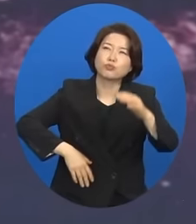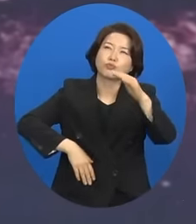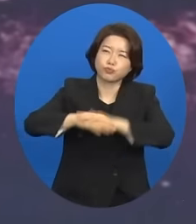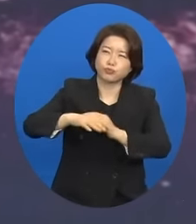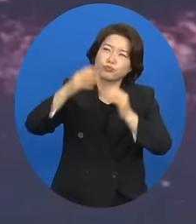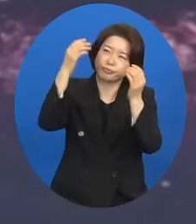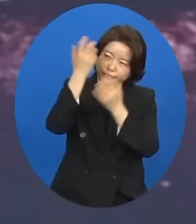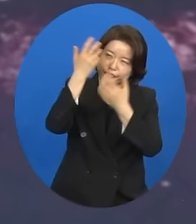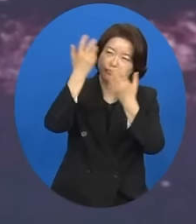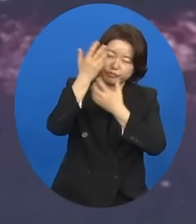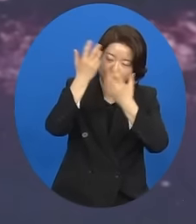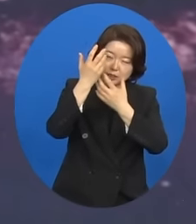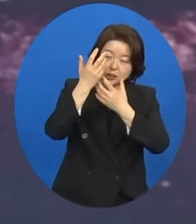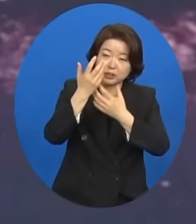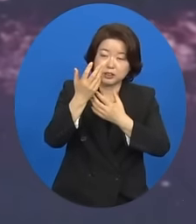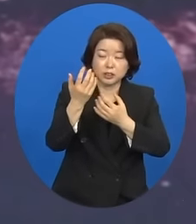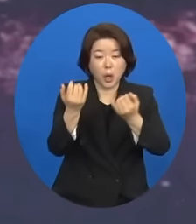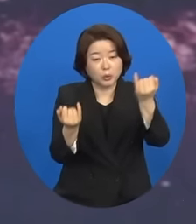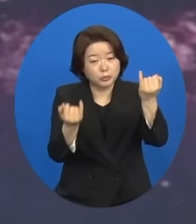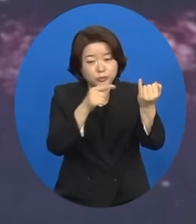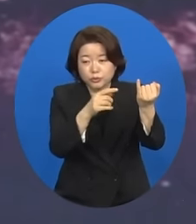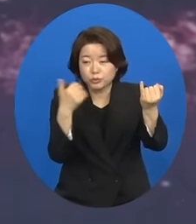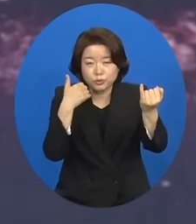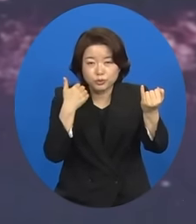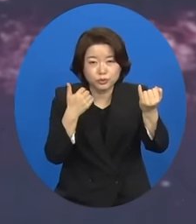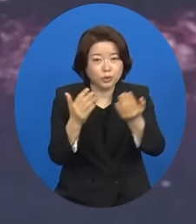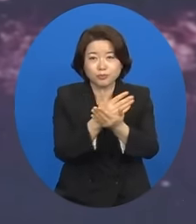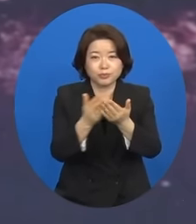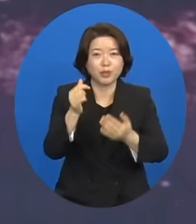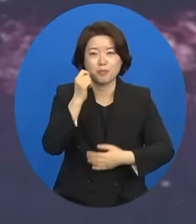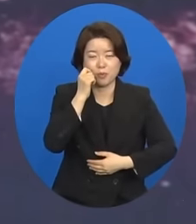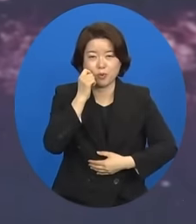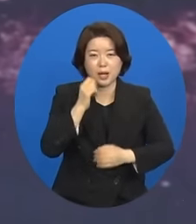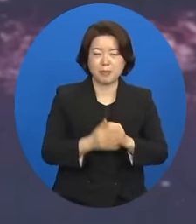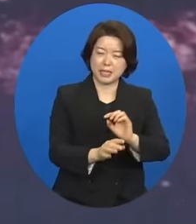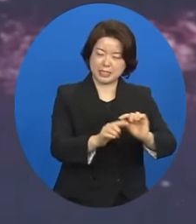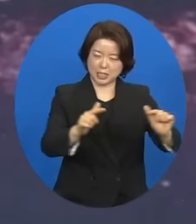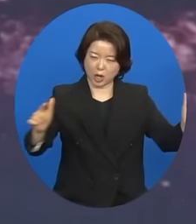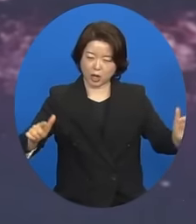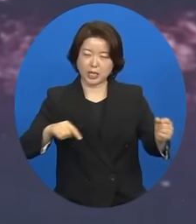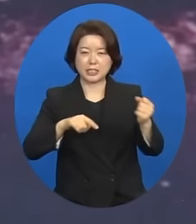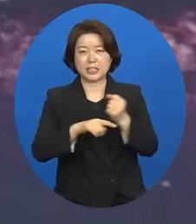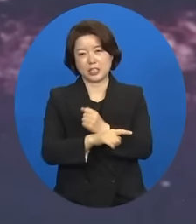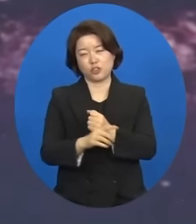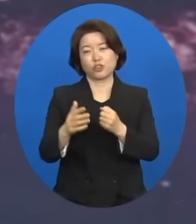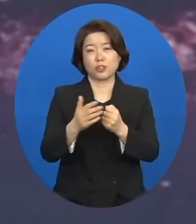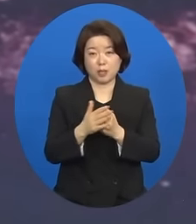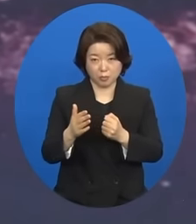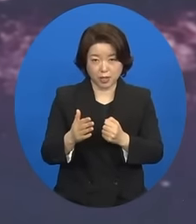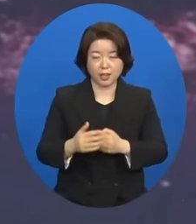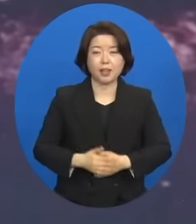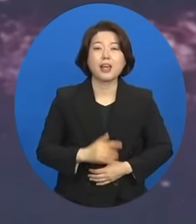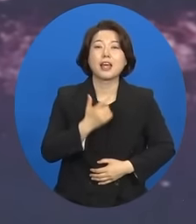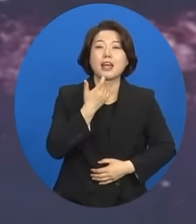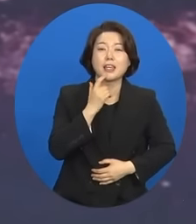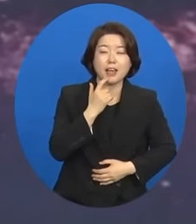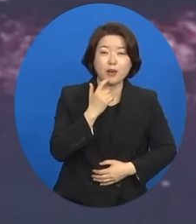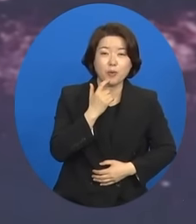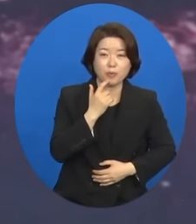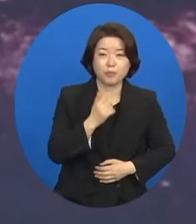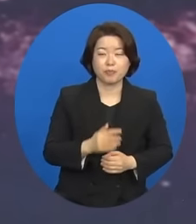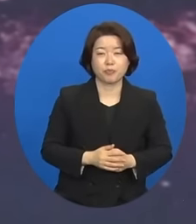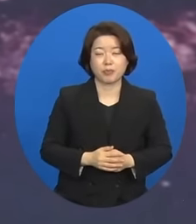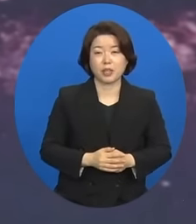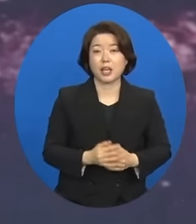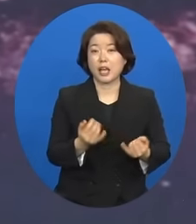취하여 분간을 하지 못한 것은 아니까 여러 가지이 모든 복합적인 원인 때문에 어쨌든 야곱은 어